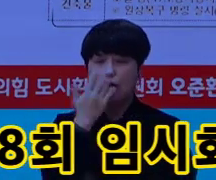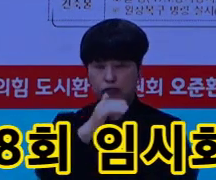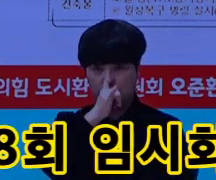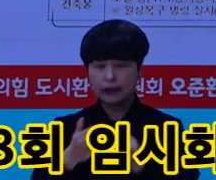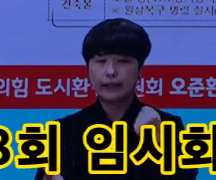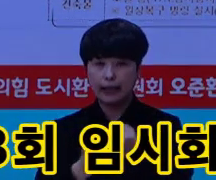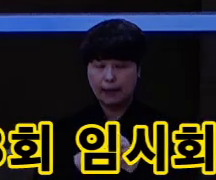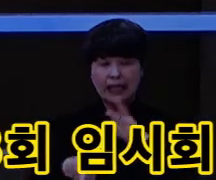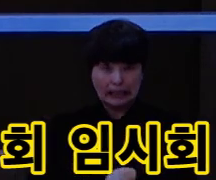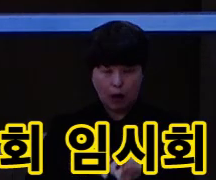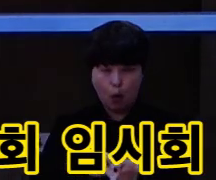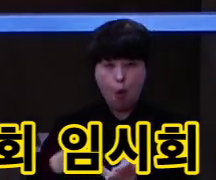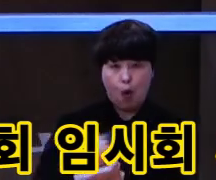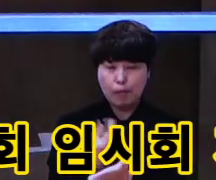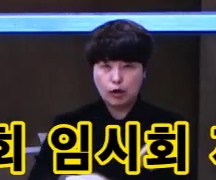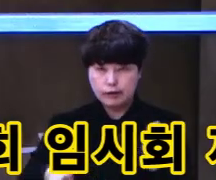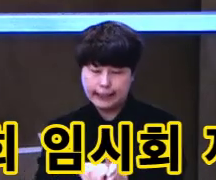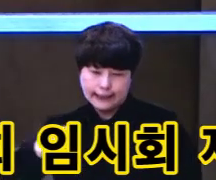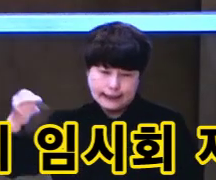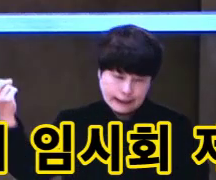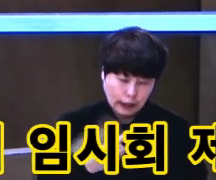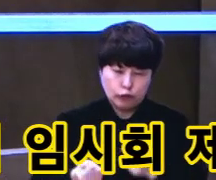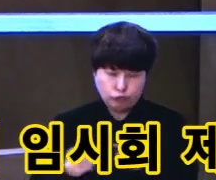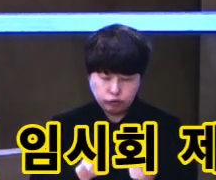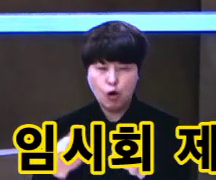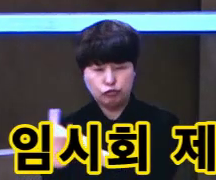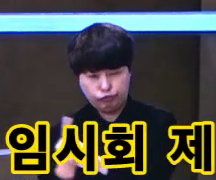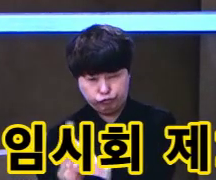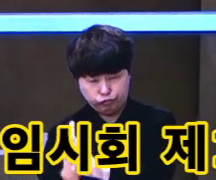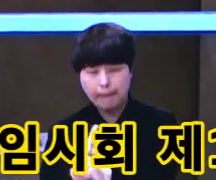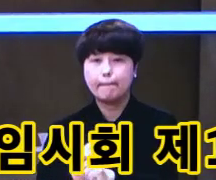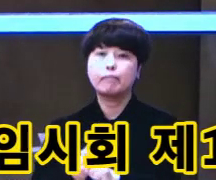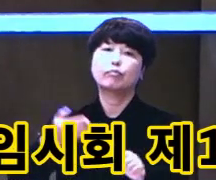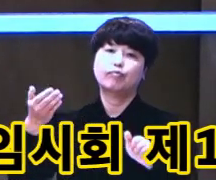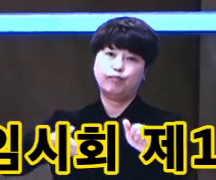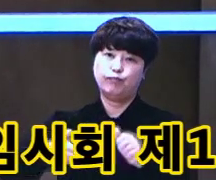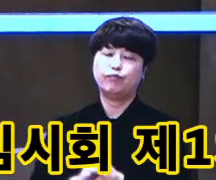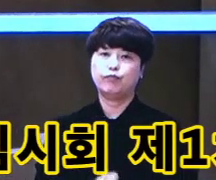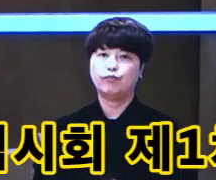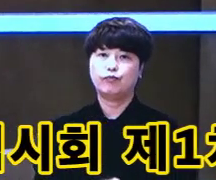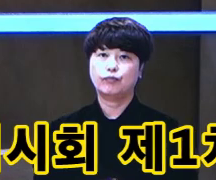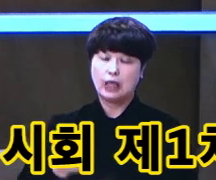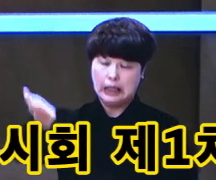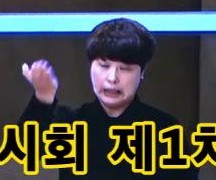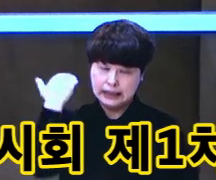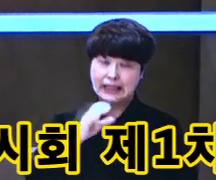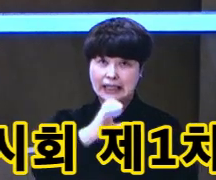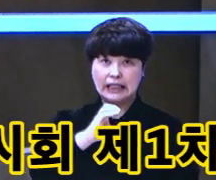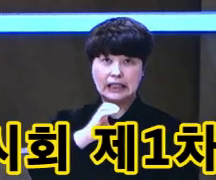위한 전략계획을 재조정 및 수정하여 대응해 주시기 바랍니다. 기존 CJ